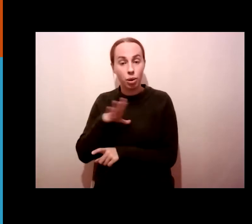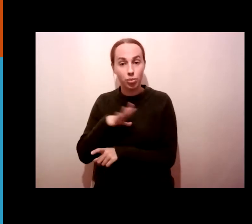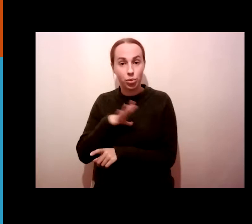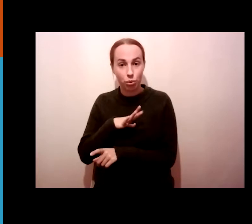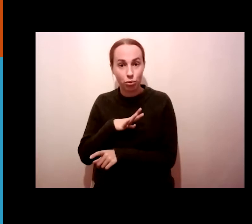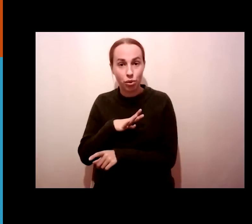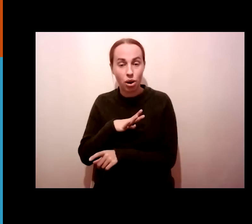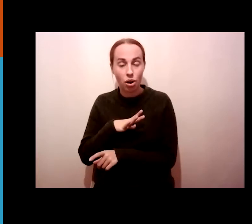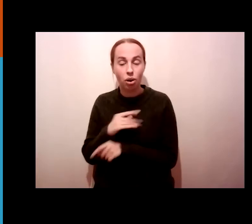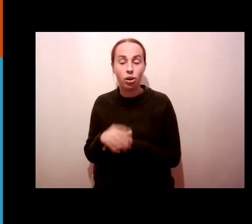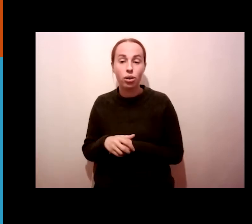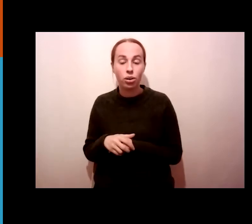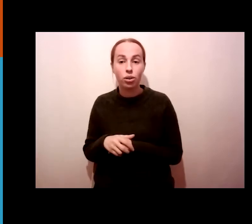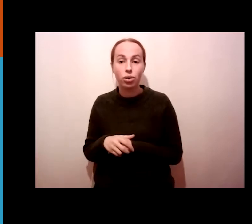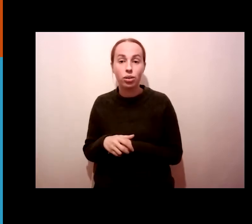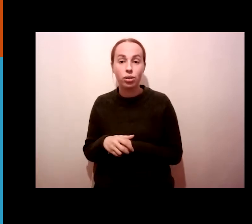kokia yra